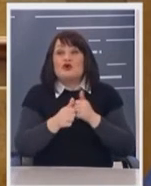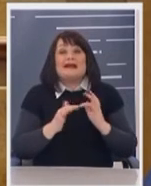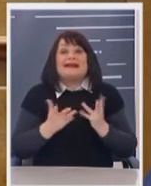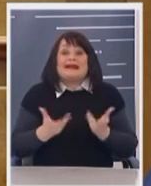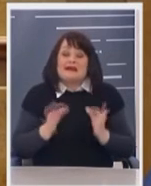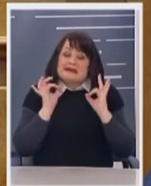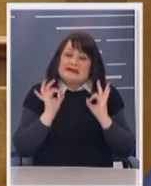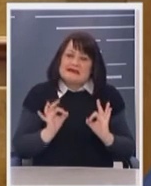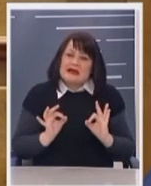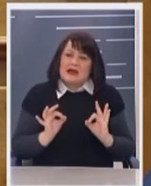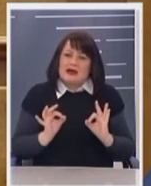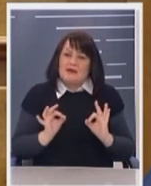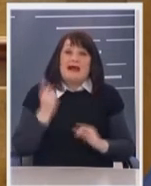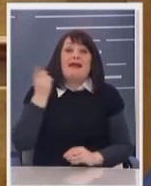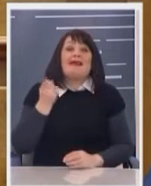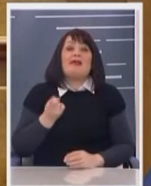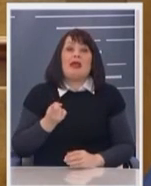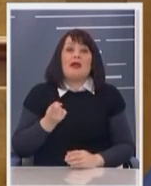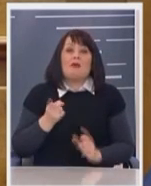με συγκεκριμένα αντικειμενικά κριτήρια.